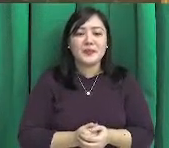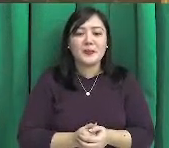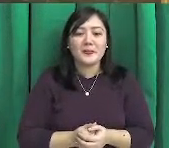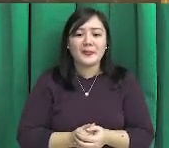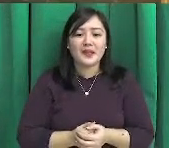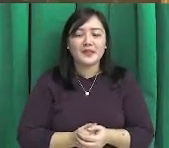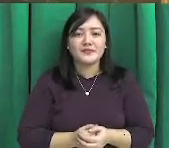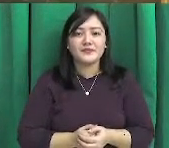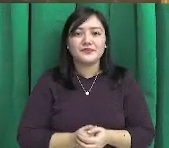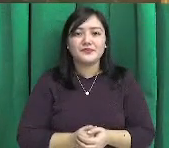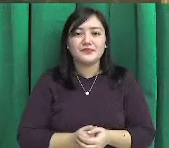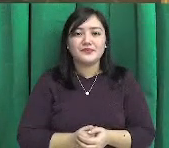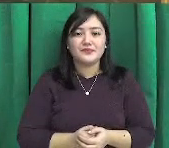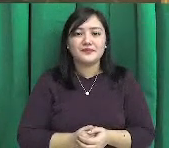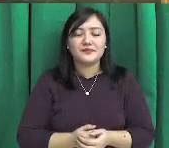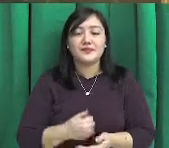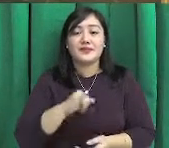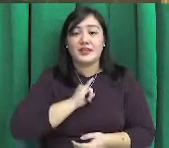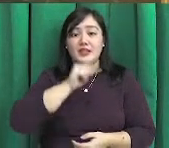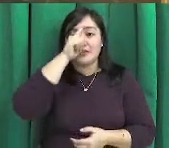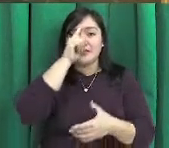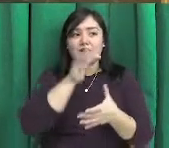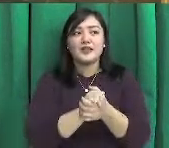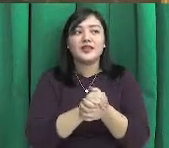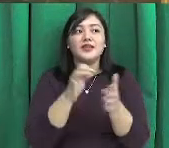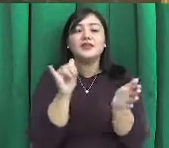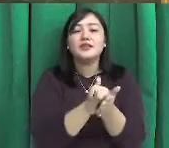naniniwala na siya po ay